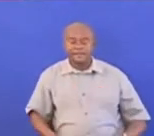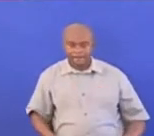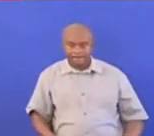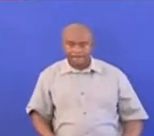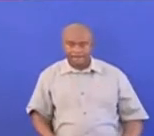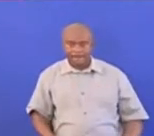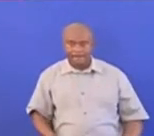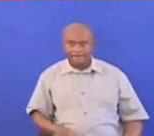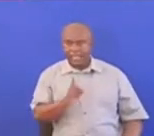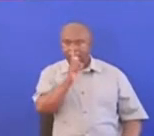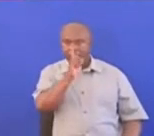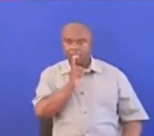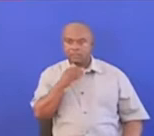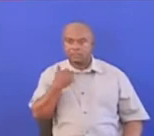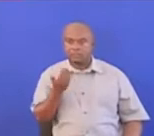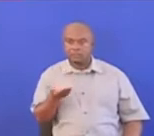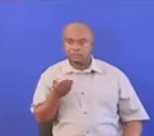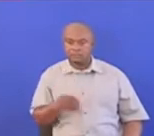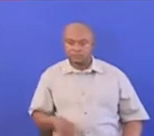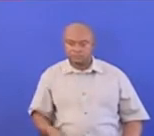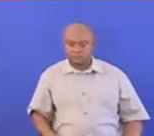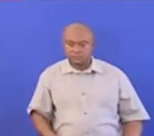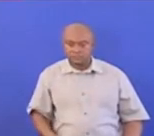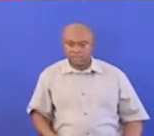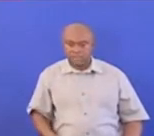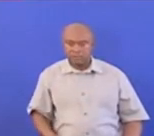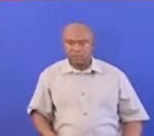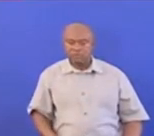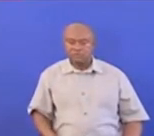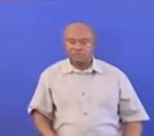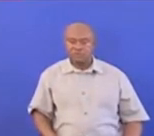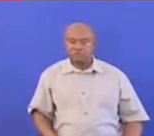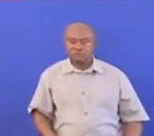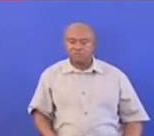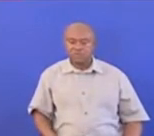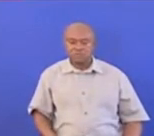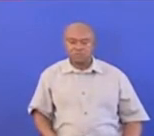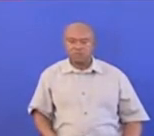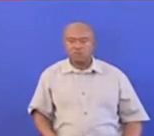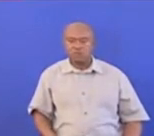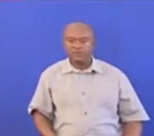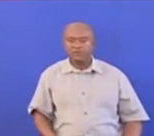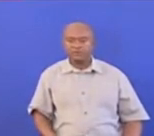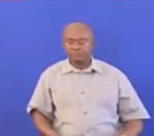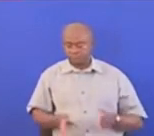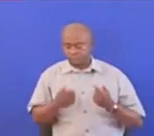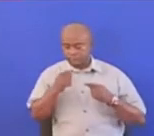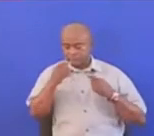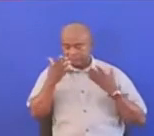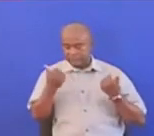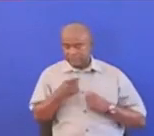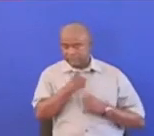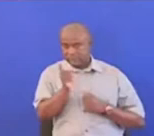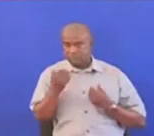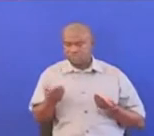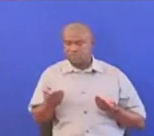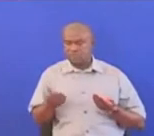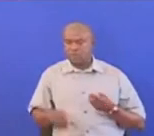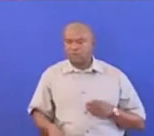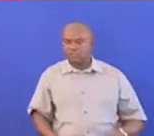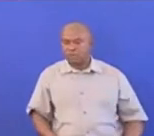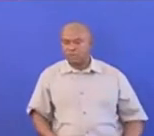wa asali, wa wavuvi pamoja na wachimbaji. Sasa wanaenda kufaidika